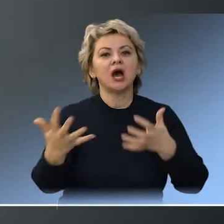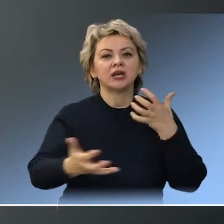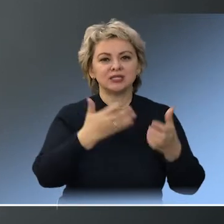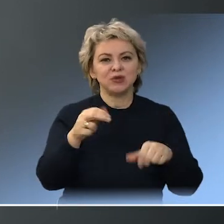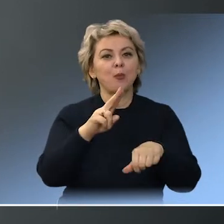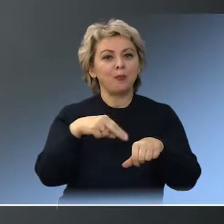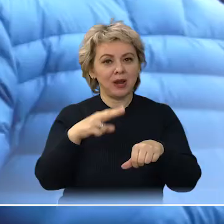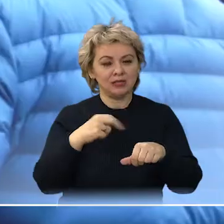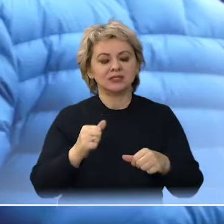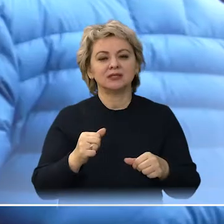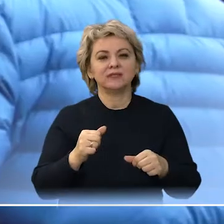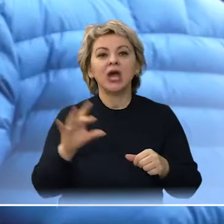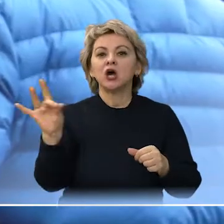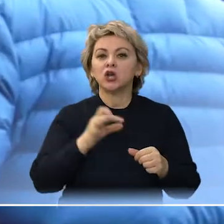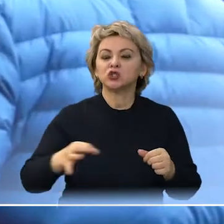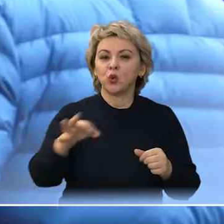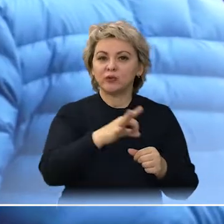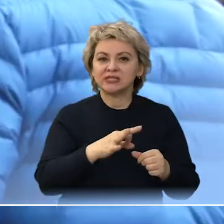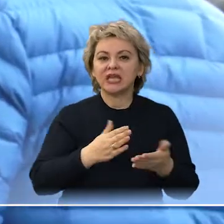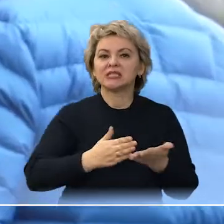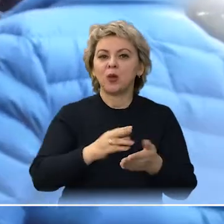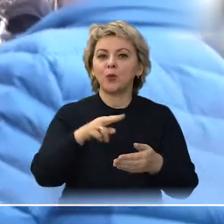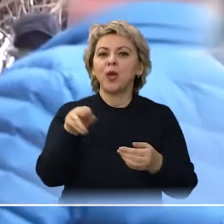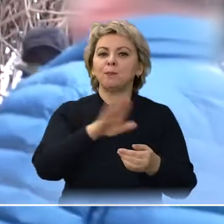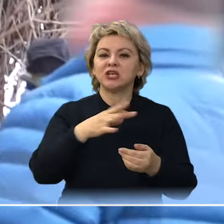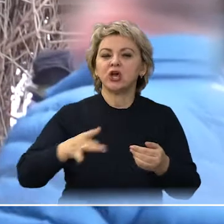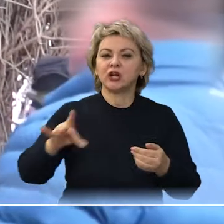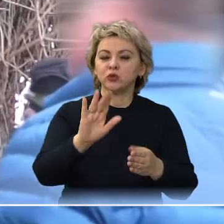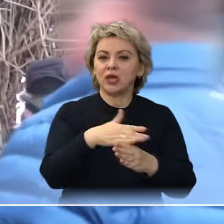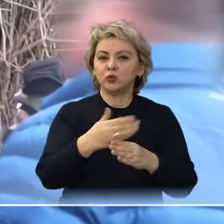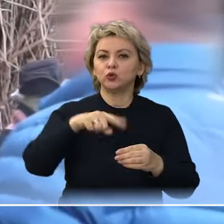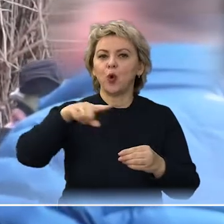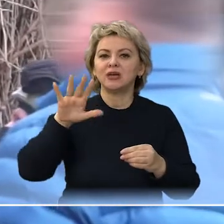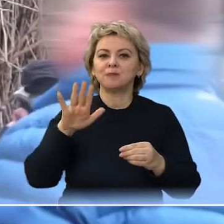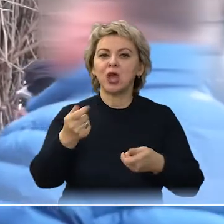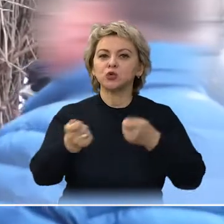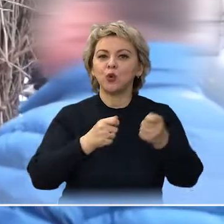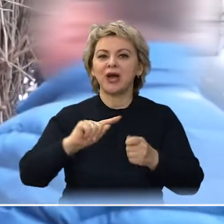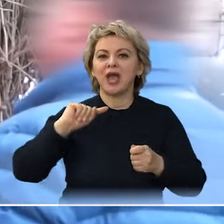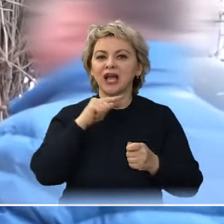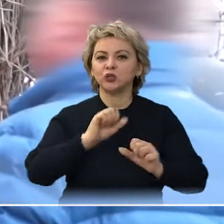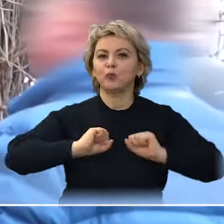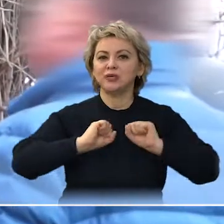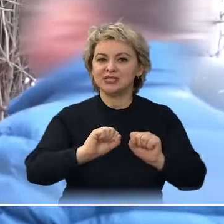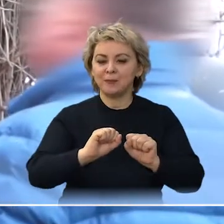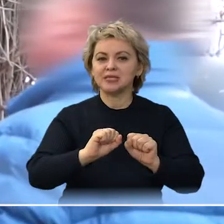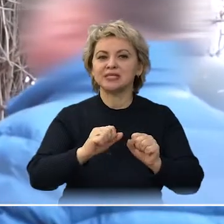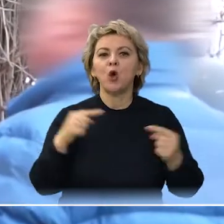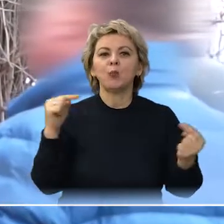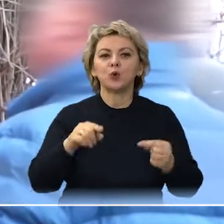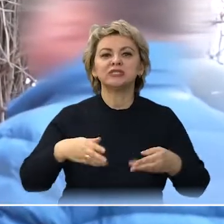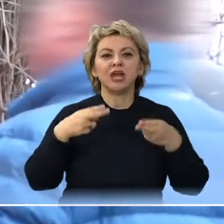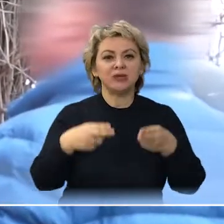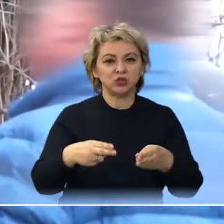разбираются стражи порядка. В Ростовской области сотрудниками межрайонного отдела номер 5 Управления экономической безопасности и